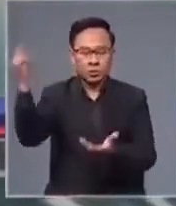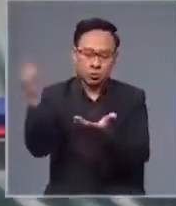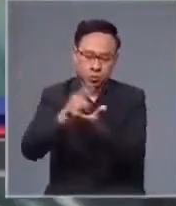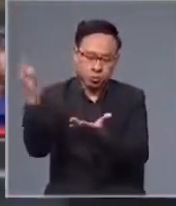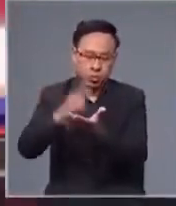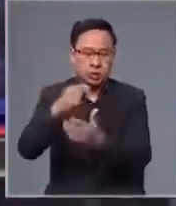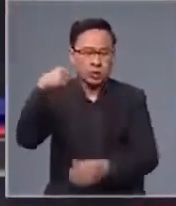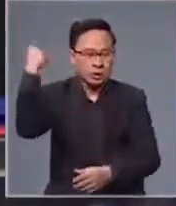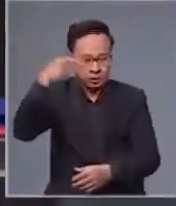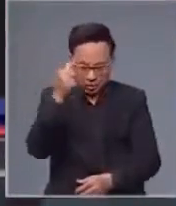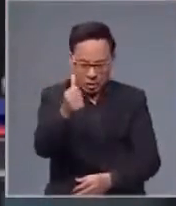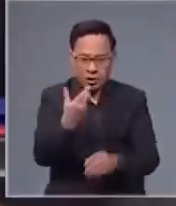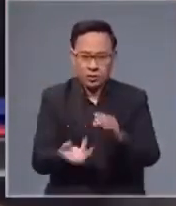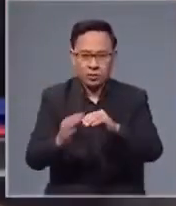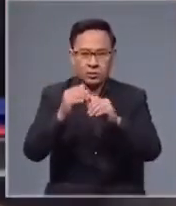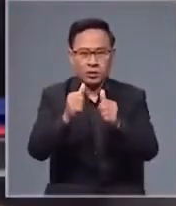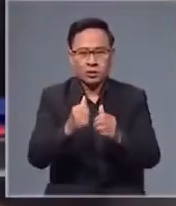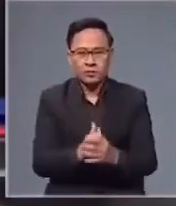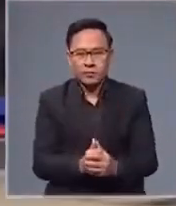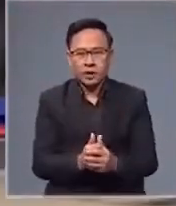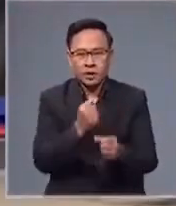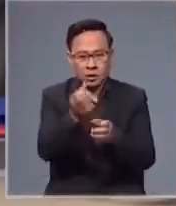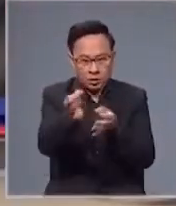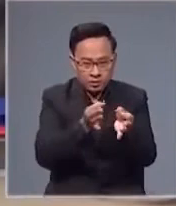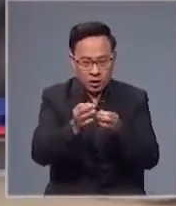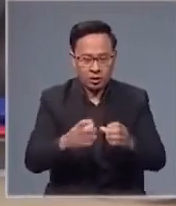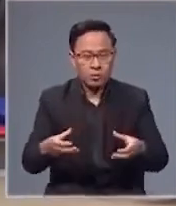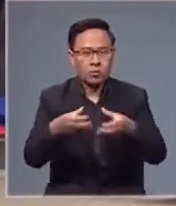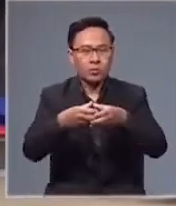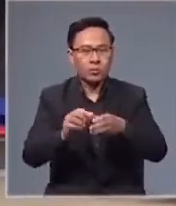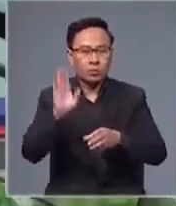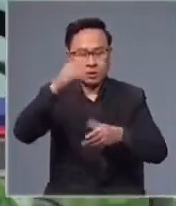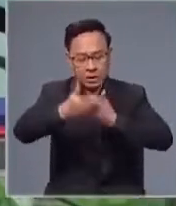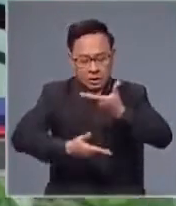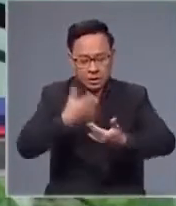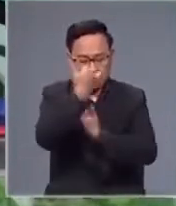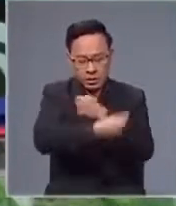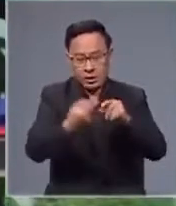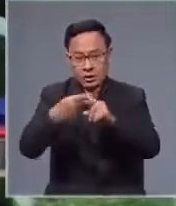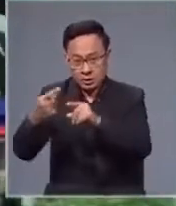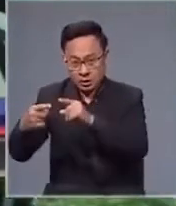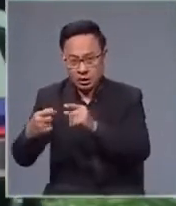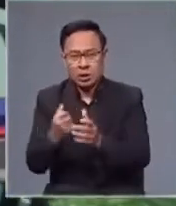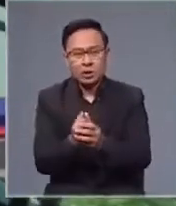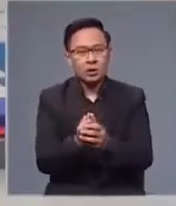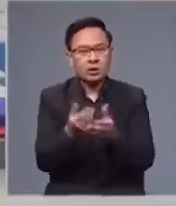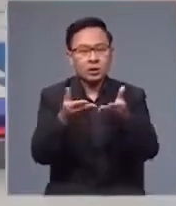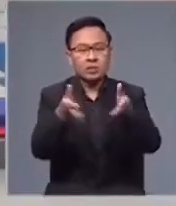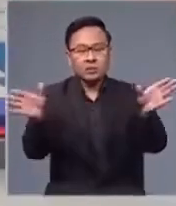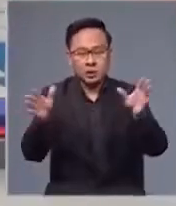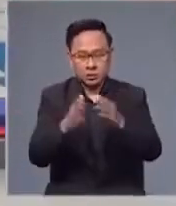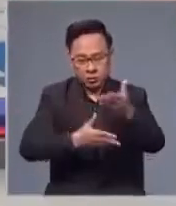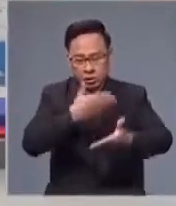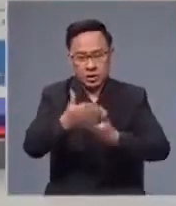ที่ยวประเทศไทยให้มากขึ้นการทำความเข้าใจกับบริษัทธุรกิจการค้าต่างประเทศถึงการเปิดกว้างทางการค้า